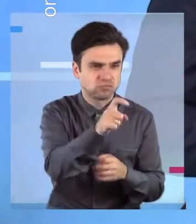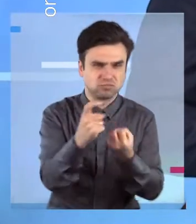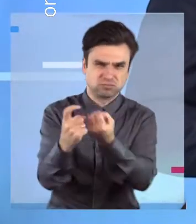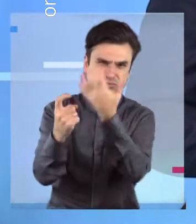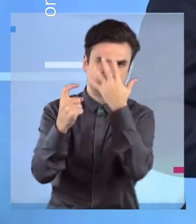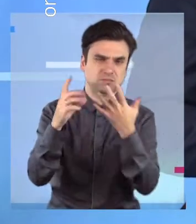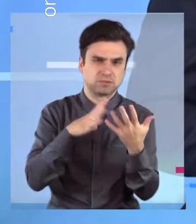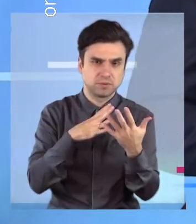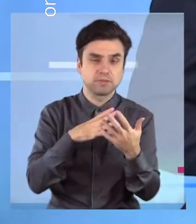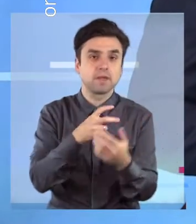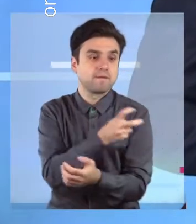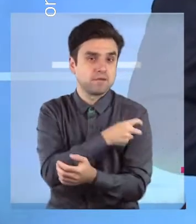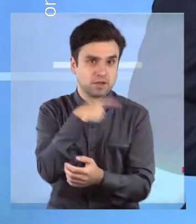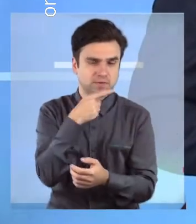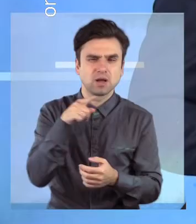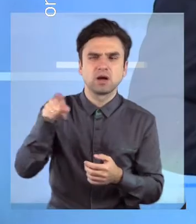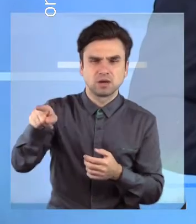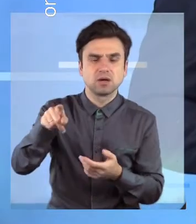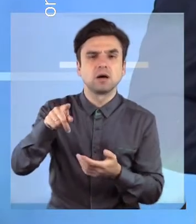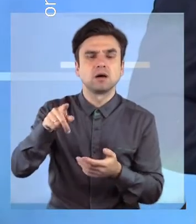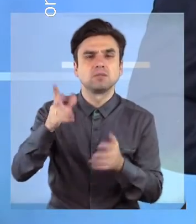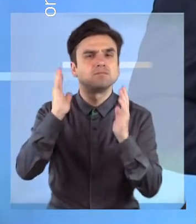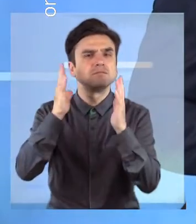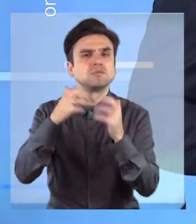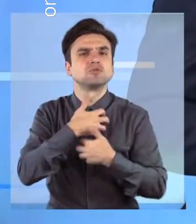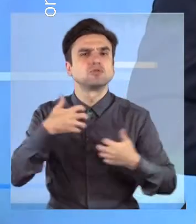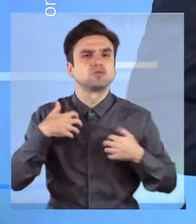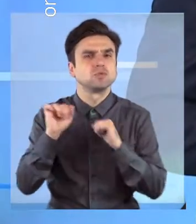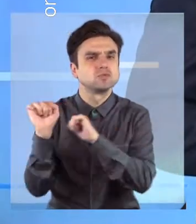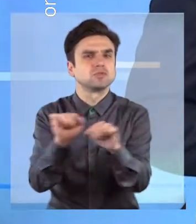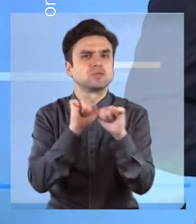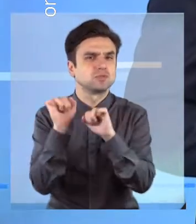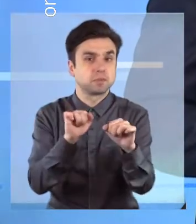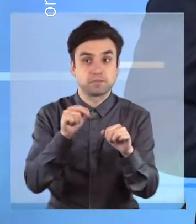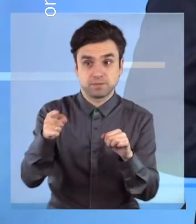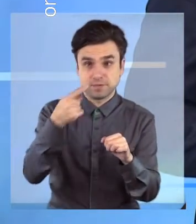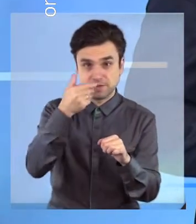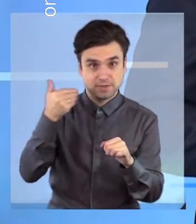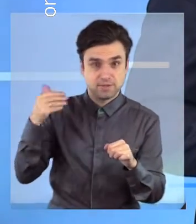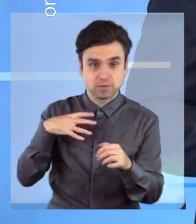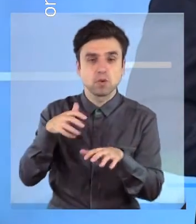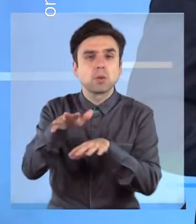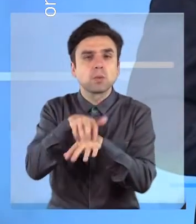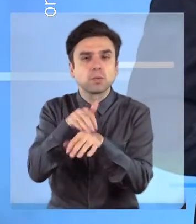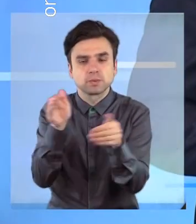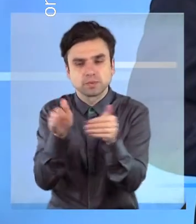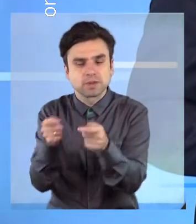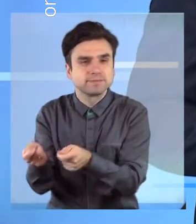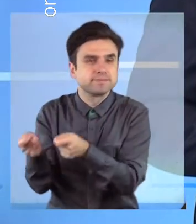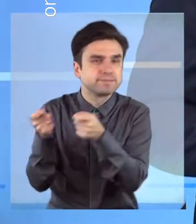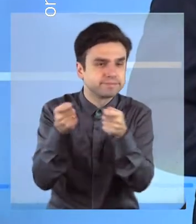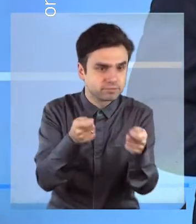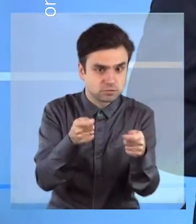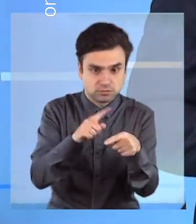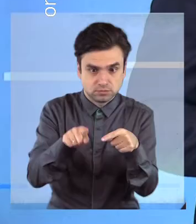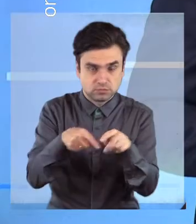Вони принесли до клініки хворе кошеня, яке за декілька днів померло. Тепер у ветеринара опік сітківки ока, і він